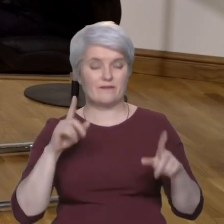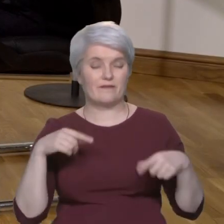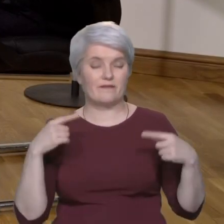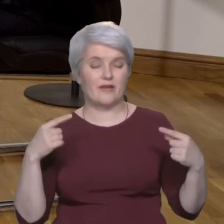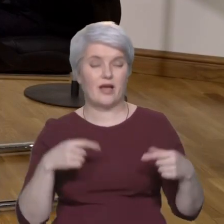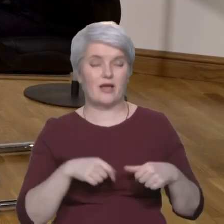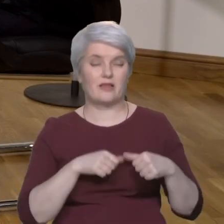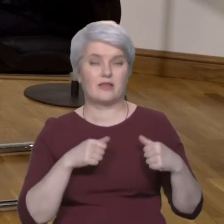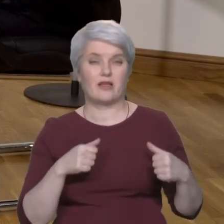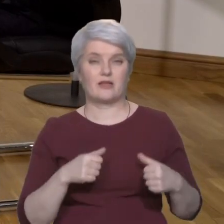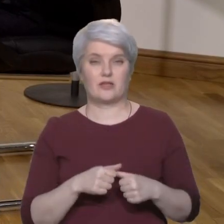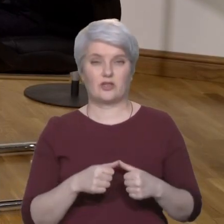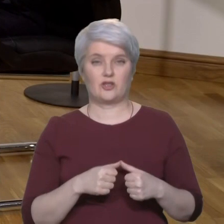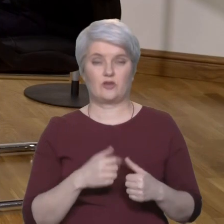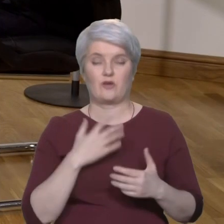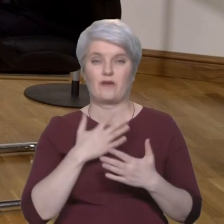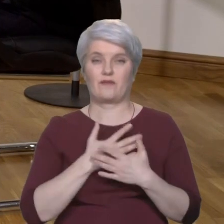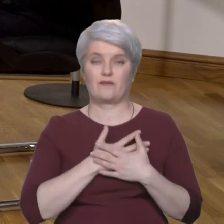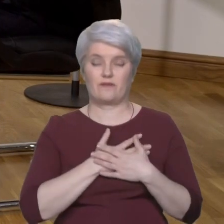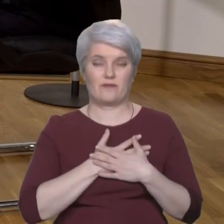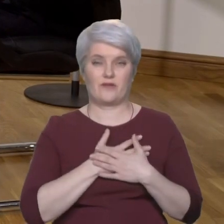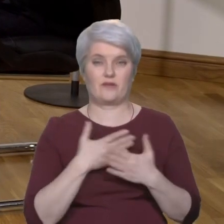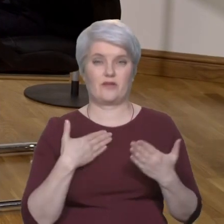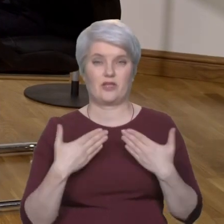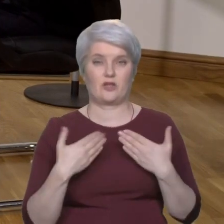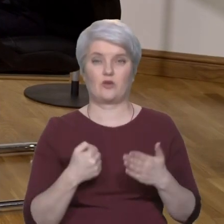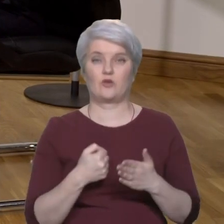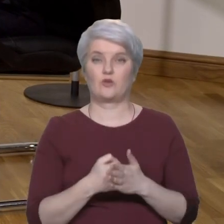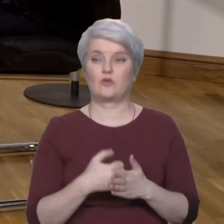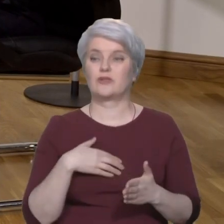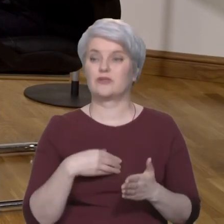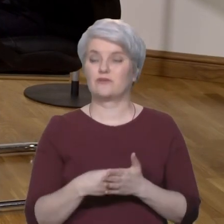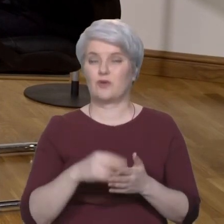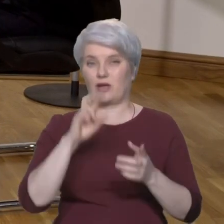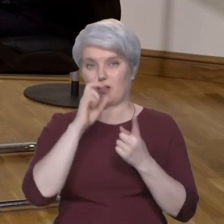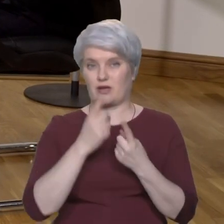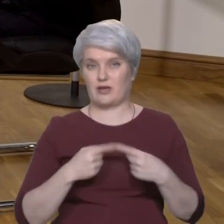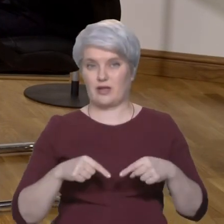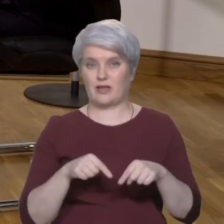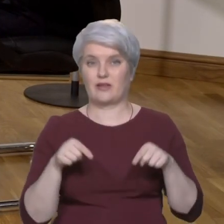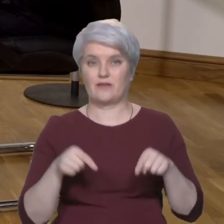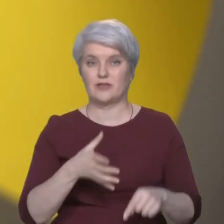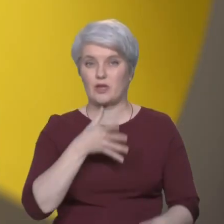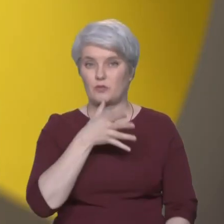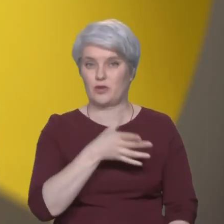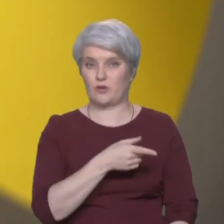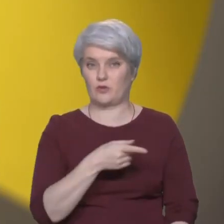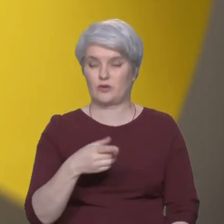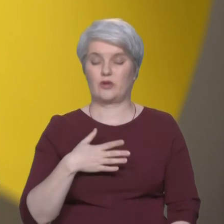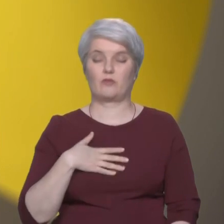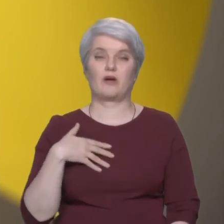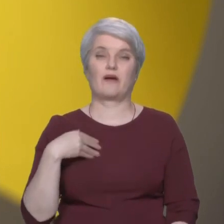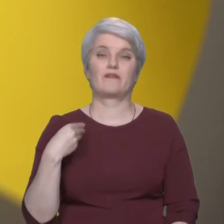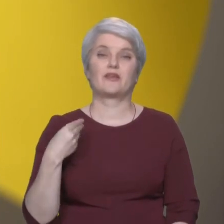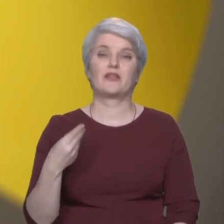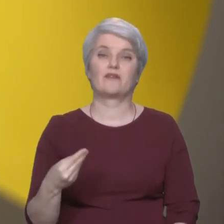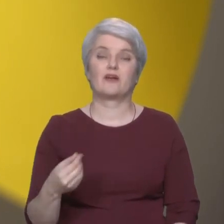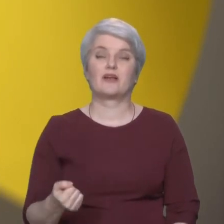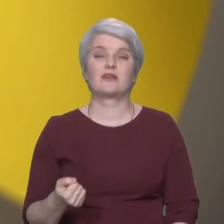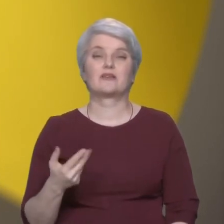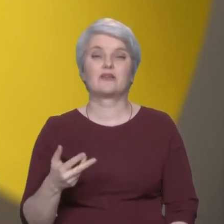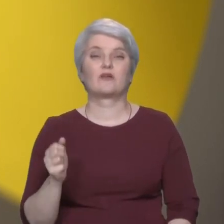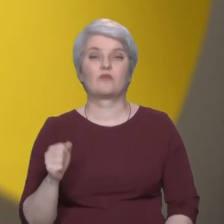до і патріотично відносячись до своєї країни в цей період часу. Ми видавали, наскільки це було можливо,